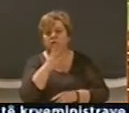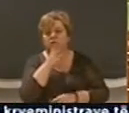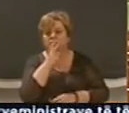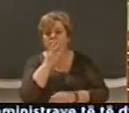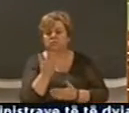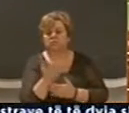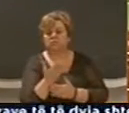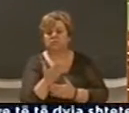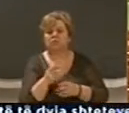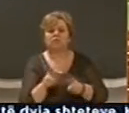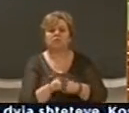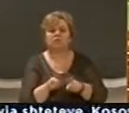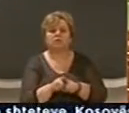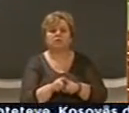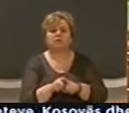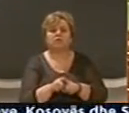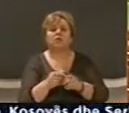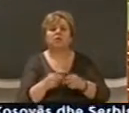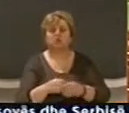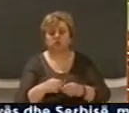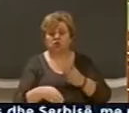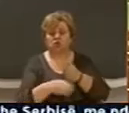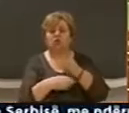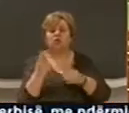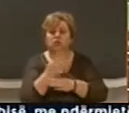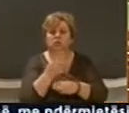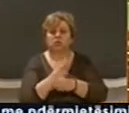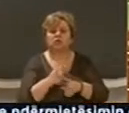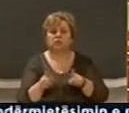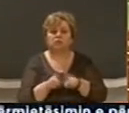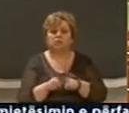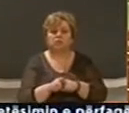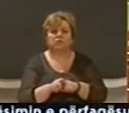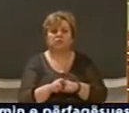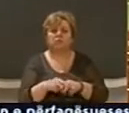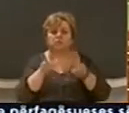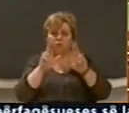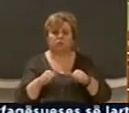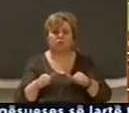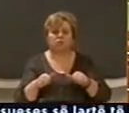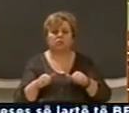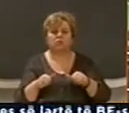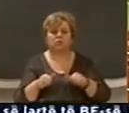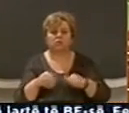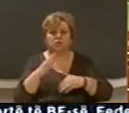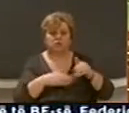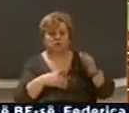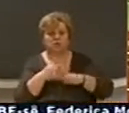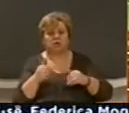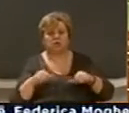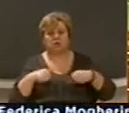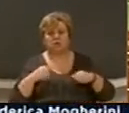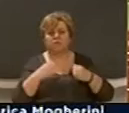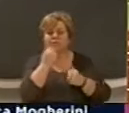lëmosh, po ku dora e shtetit është ajo e qytetarit i jep mundësin të ndërtoj jetën?